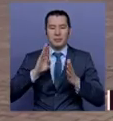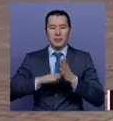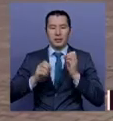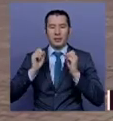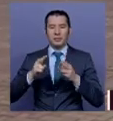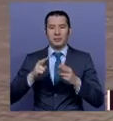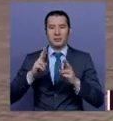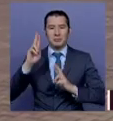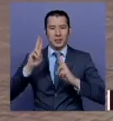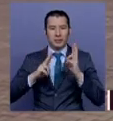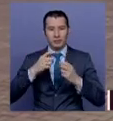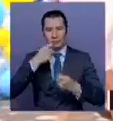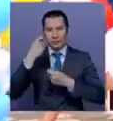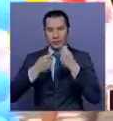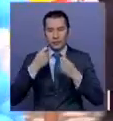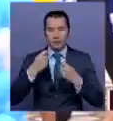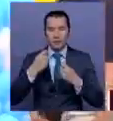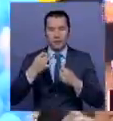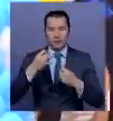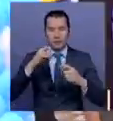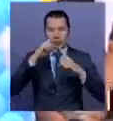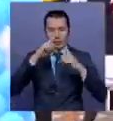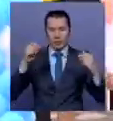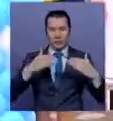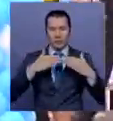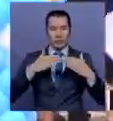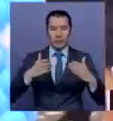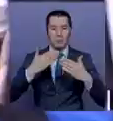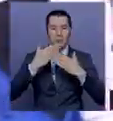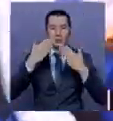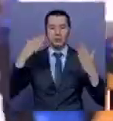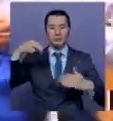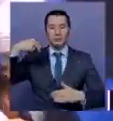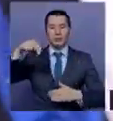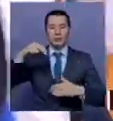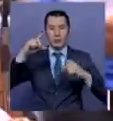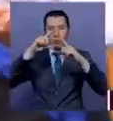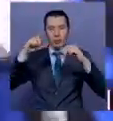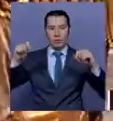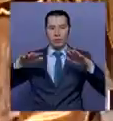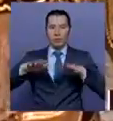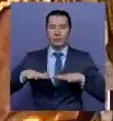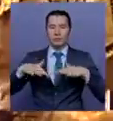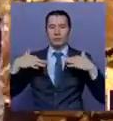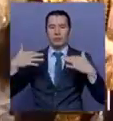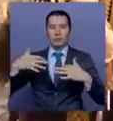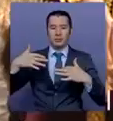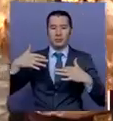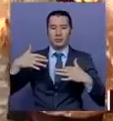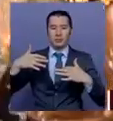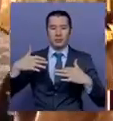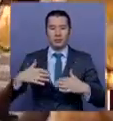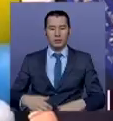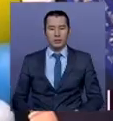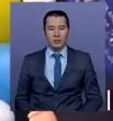сақтау туралы баяндады. Атап айтқанда, мектеп бітірушілер үшін соңғы қоңырау мектеп аумағында ашық аспан астында өтуі керек және оған